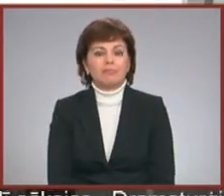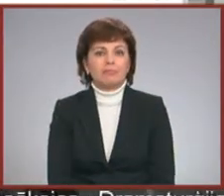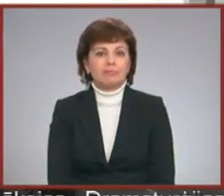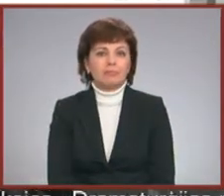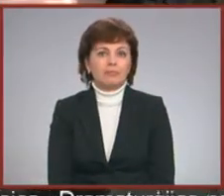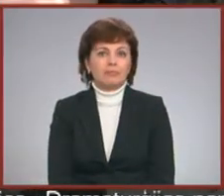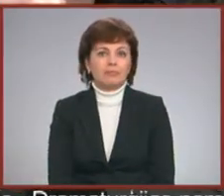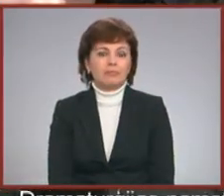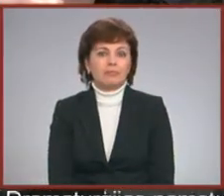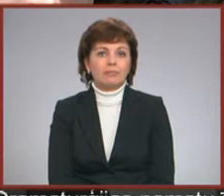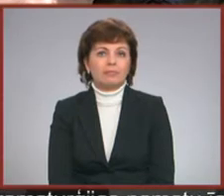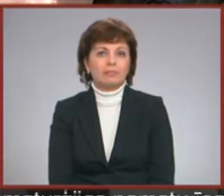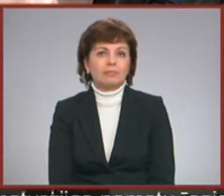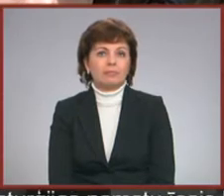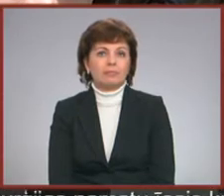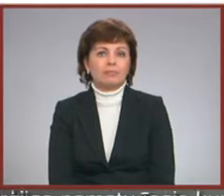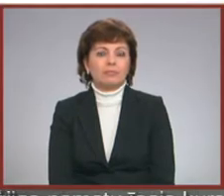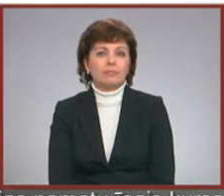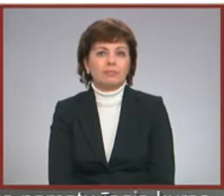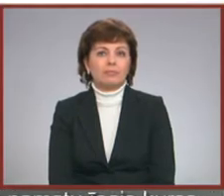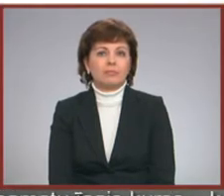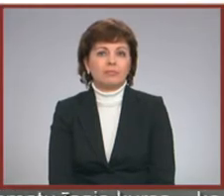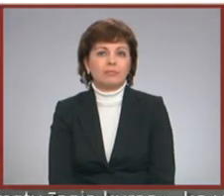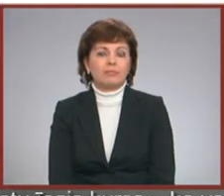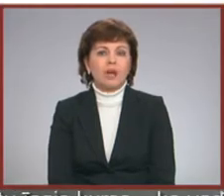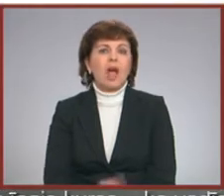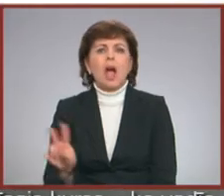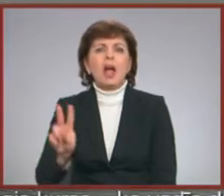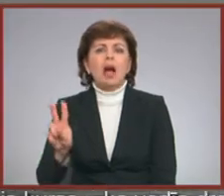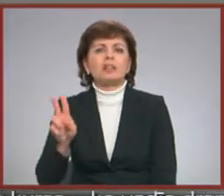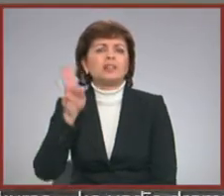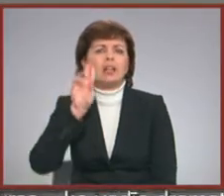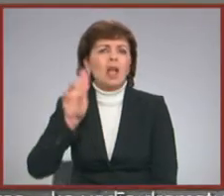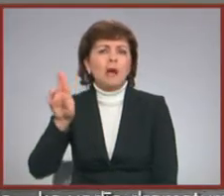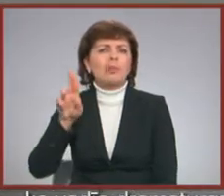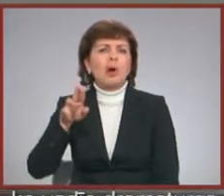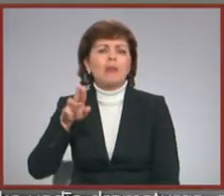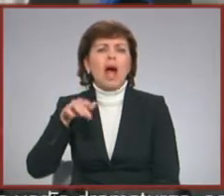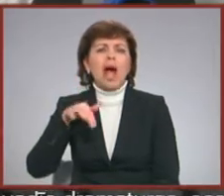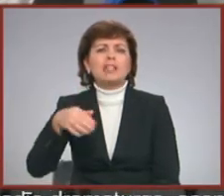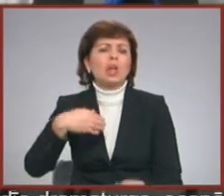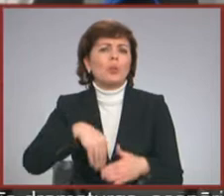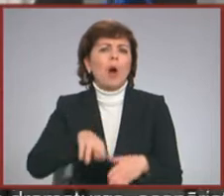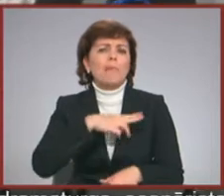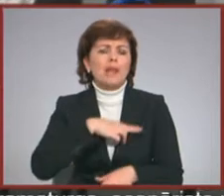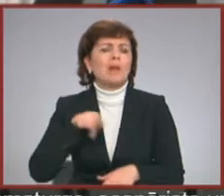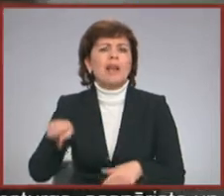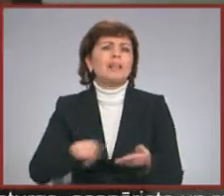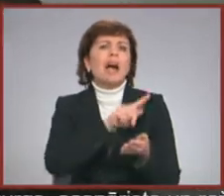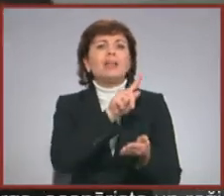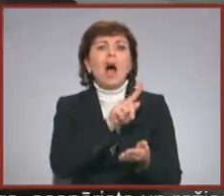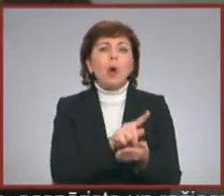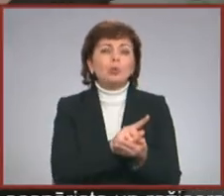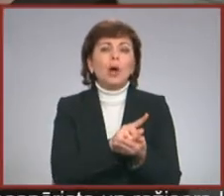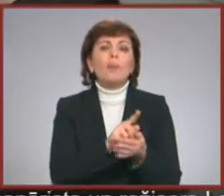Dzejolītis par to, ka es neprotu pareizi aiziet no viesībām. Tie ir jautājumi, no kuriem